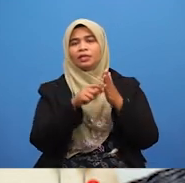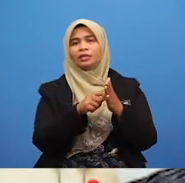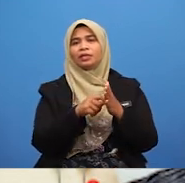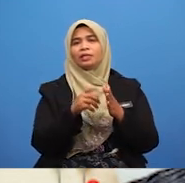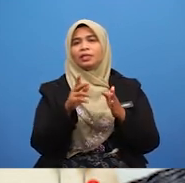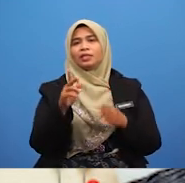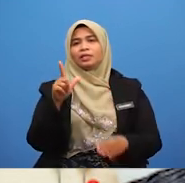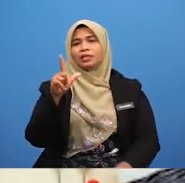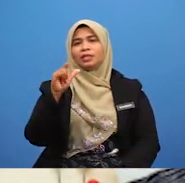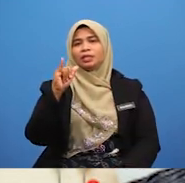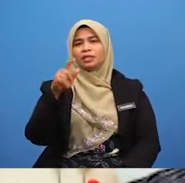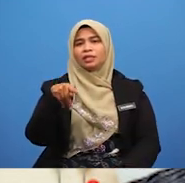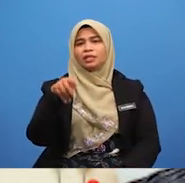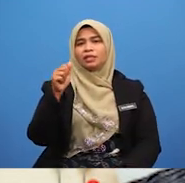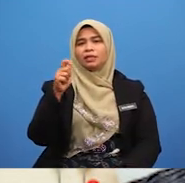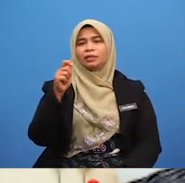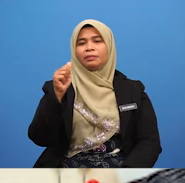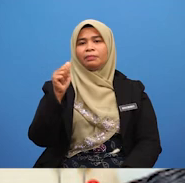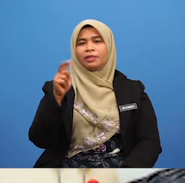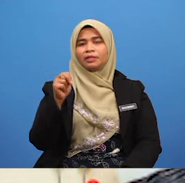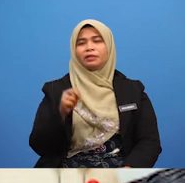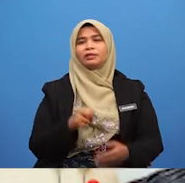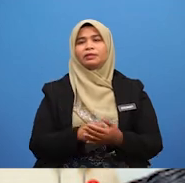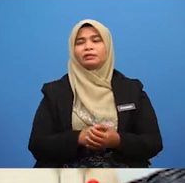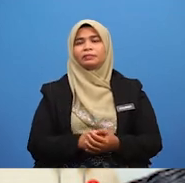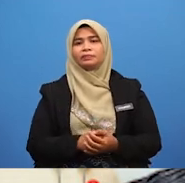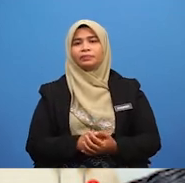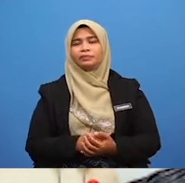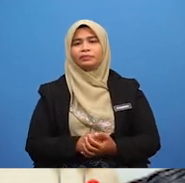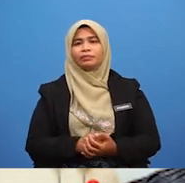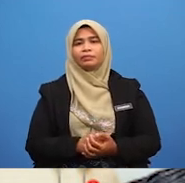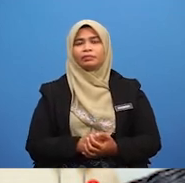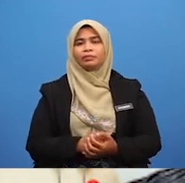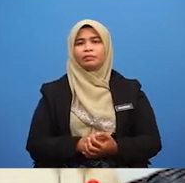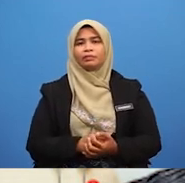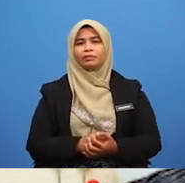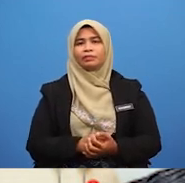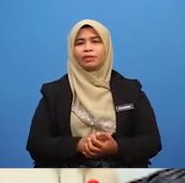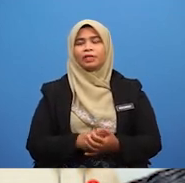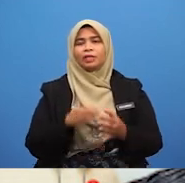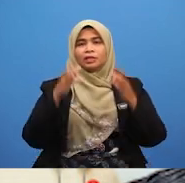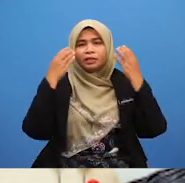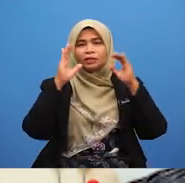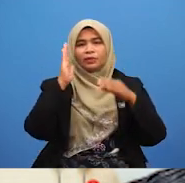Kerja menyusun atau pola haruslah dirancang dengan baik untuk menjimatkan fabrik dan masa.